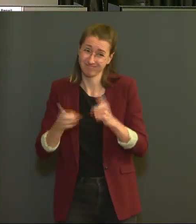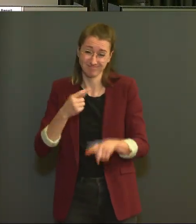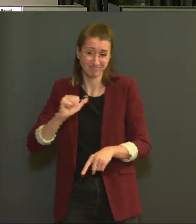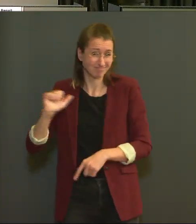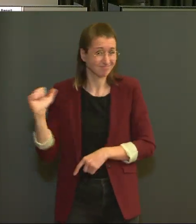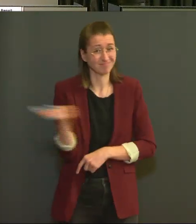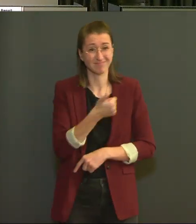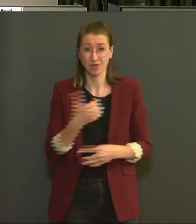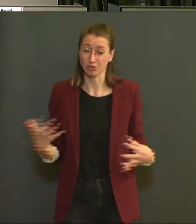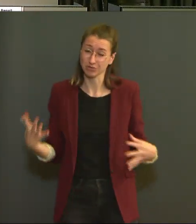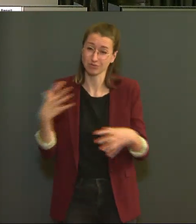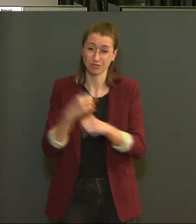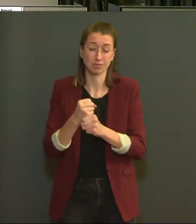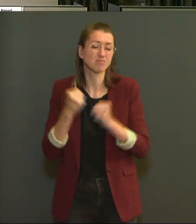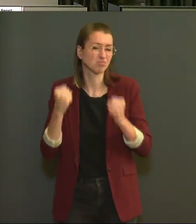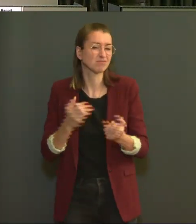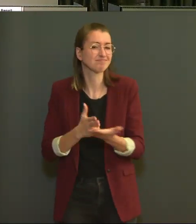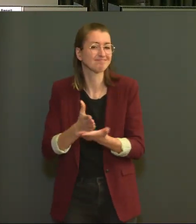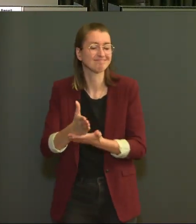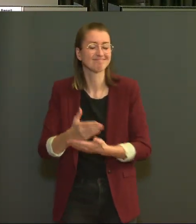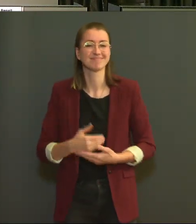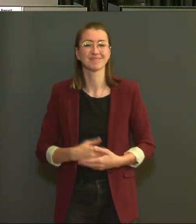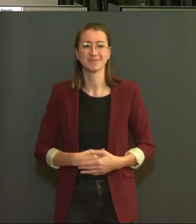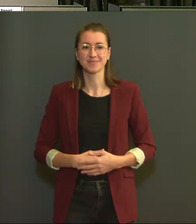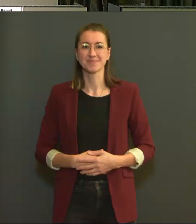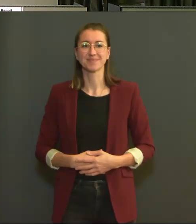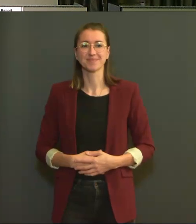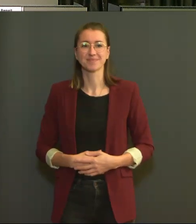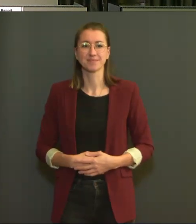Nous allons passer aux questions que nous avons reçues.